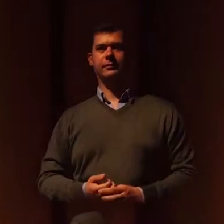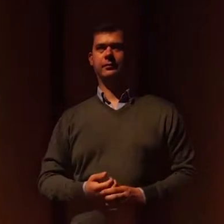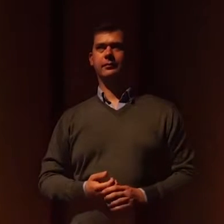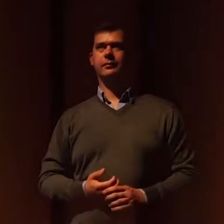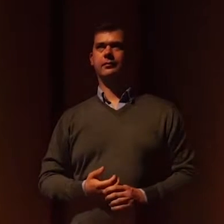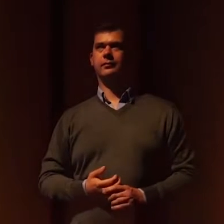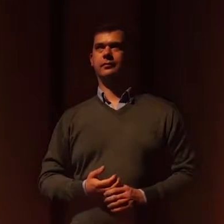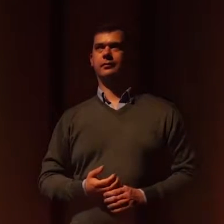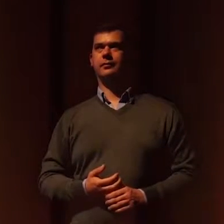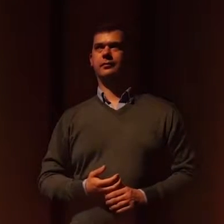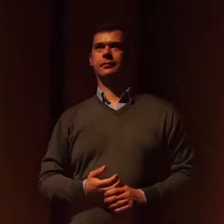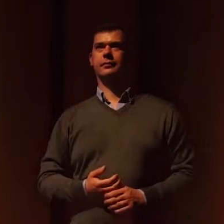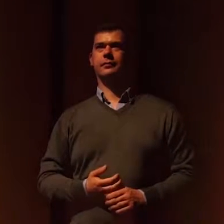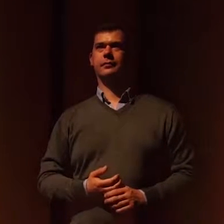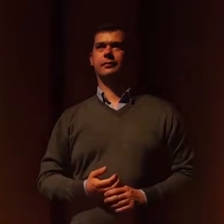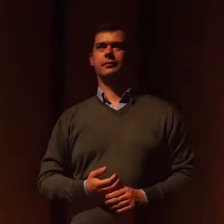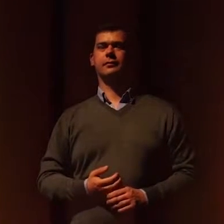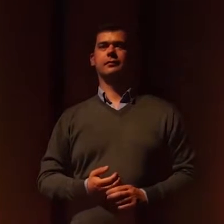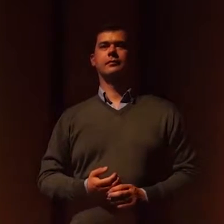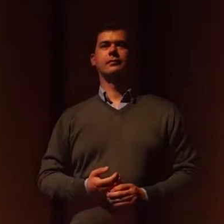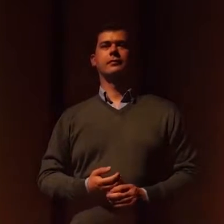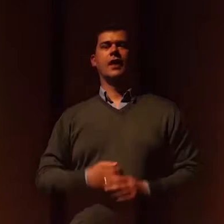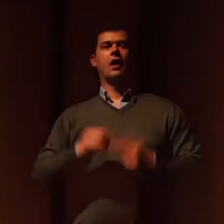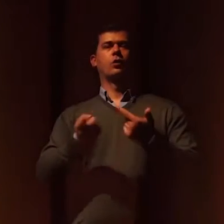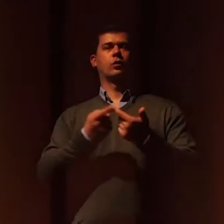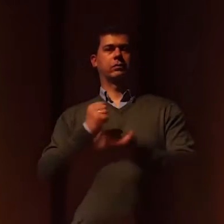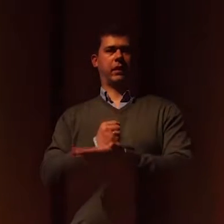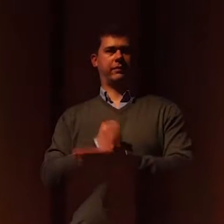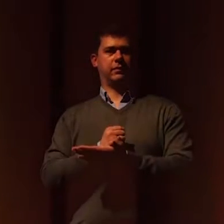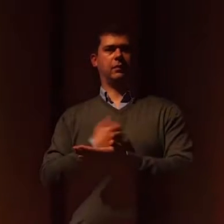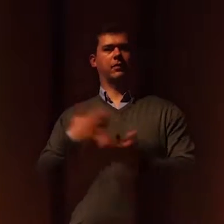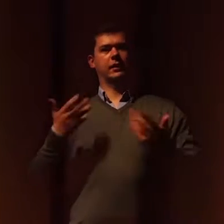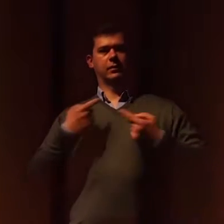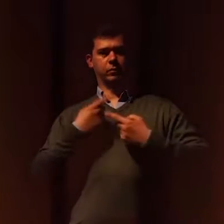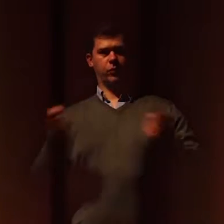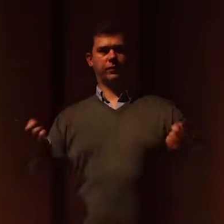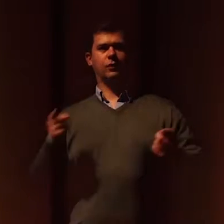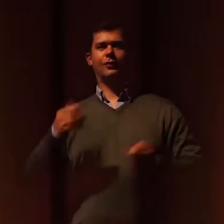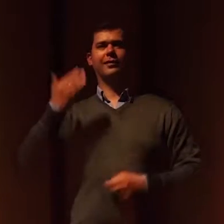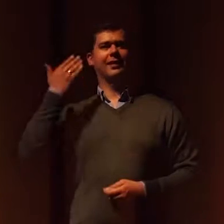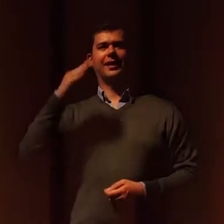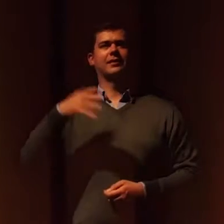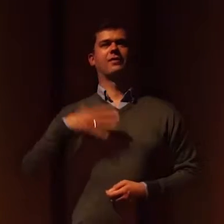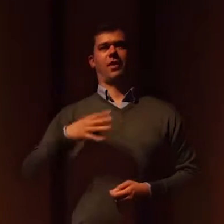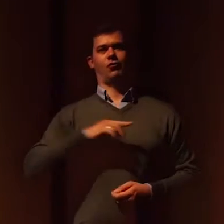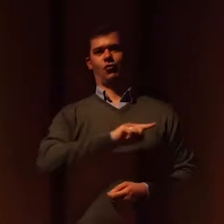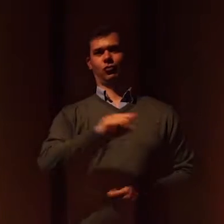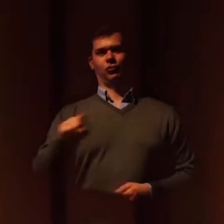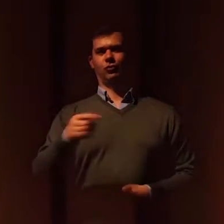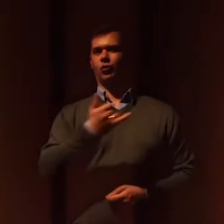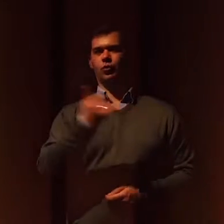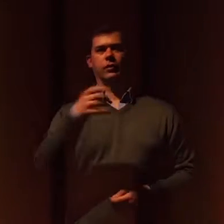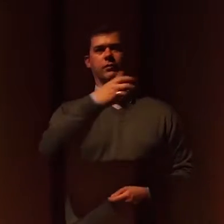mniejszości oddać że tak powiem druga sprawa o której chciałam wspomnieć to jest nieznajomość wartości różnych